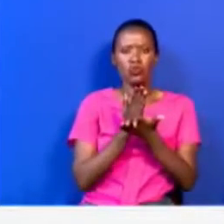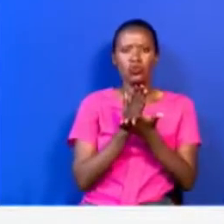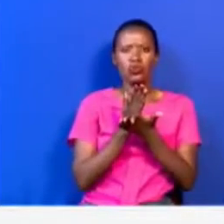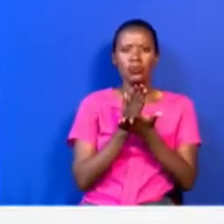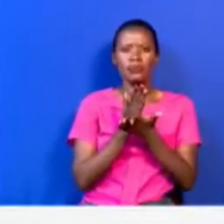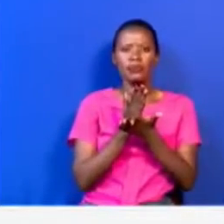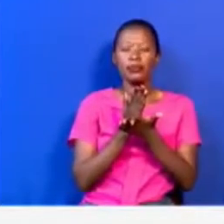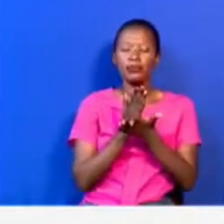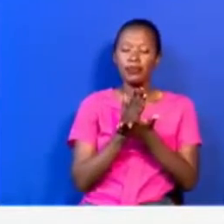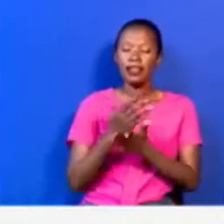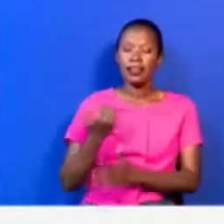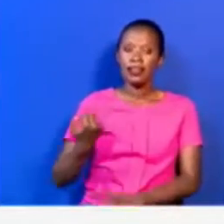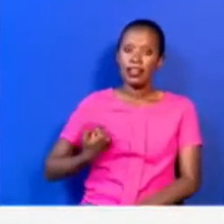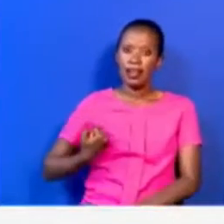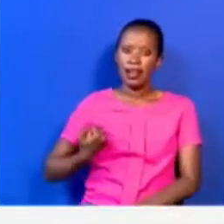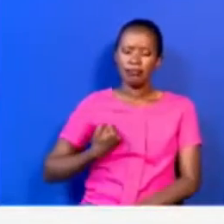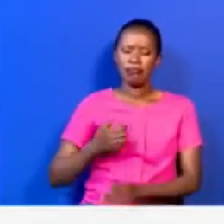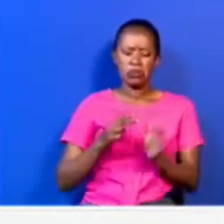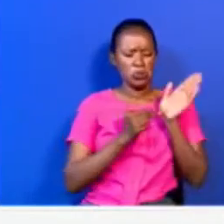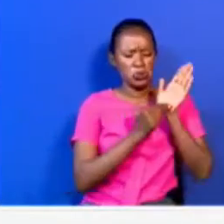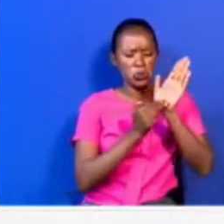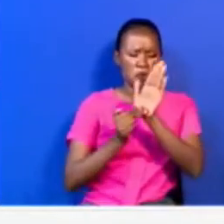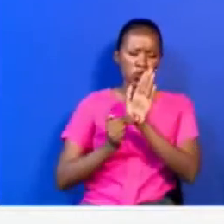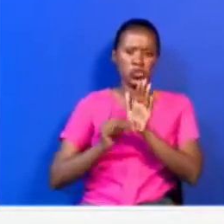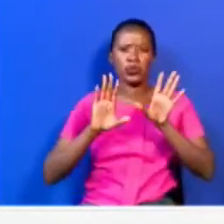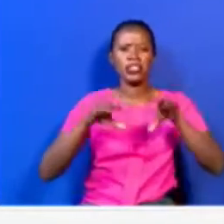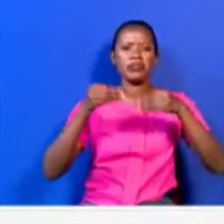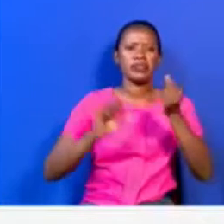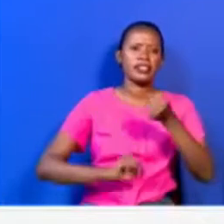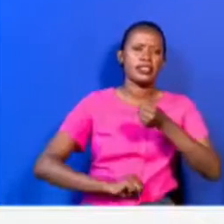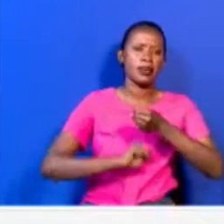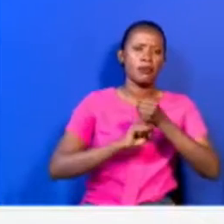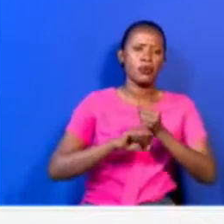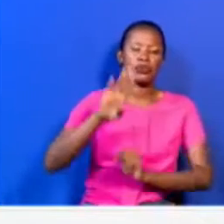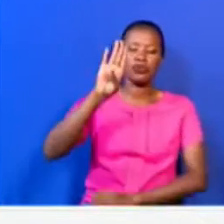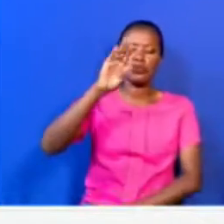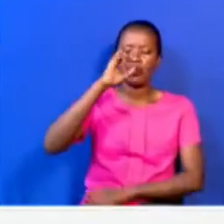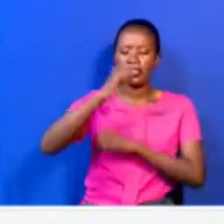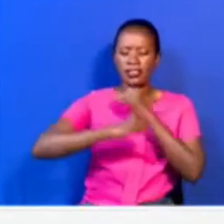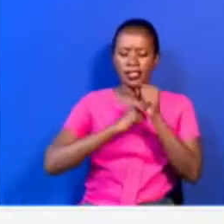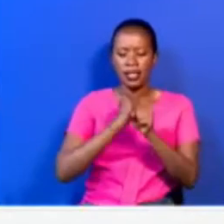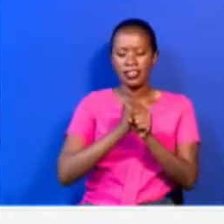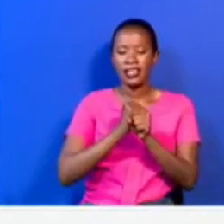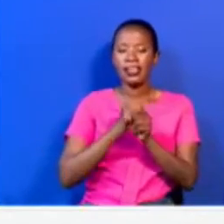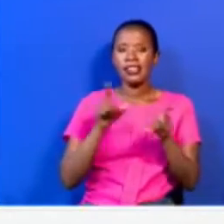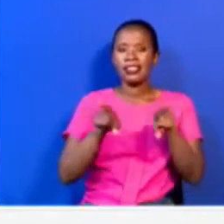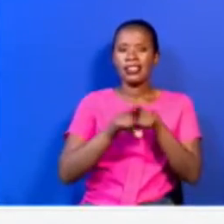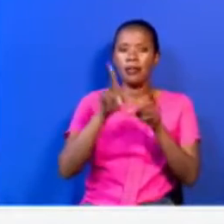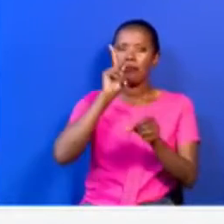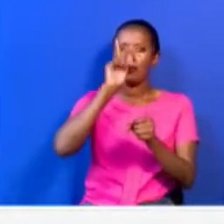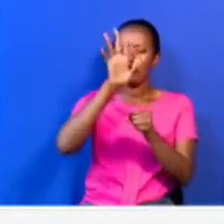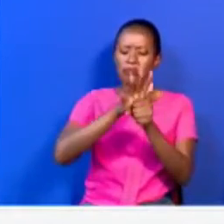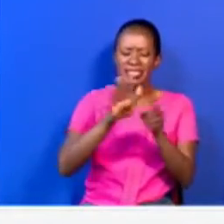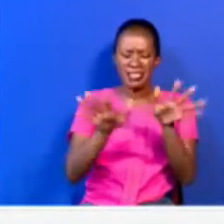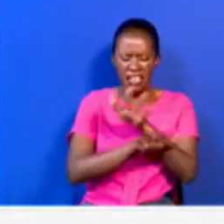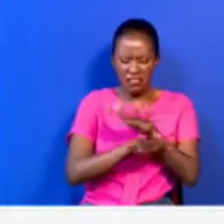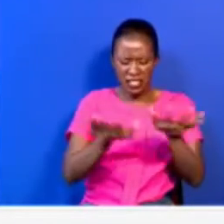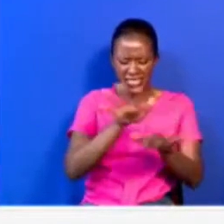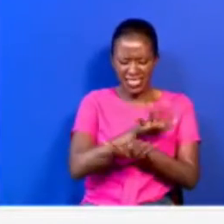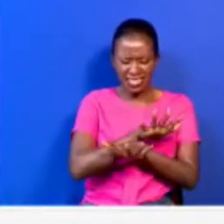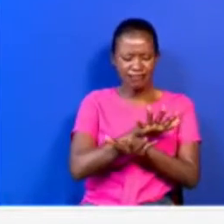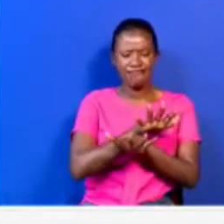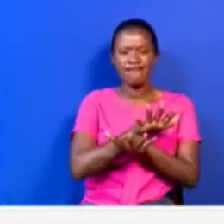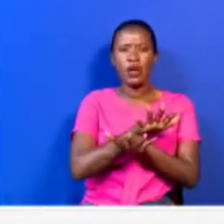Lisa Diambo yalimguza moyo na kuamua kumpa ufadhili wa miaka 4 huku akiahidi kugharamia mahitaji yake yote ya